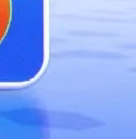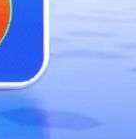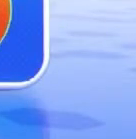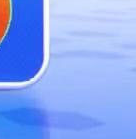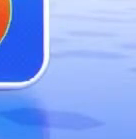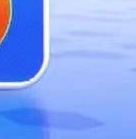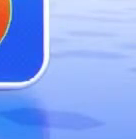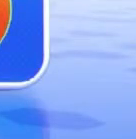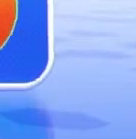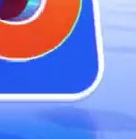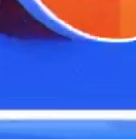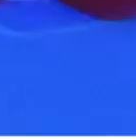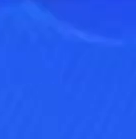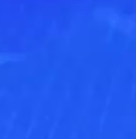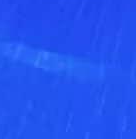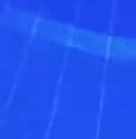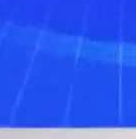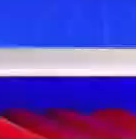Umbanesie neva mwena.